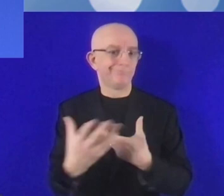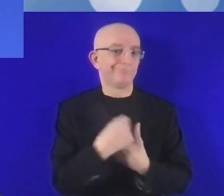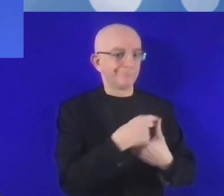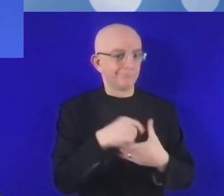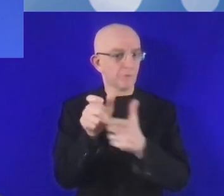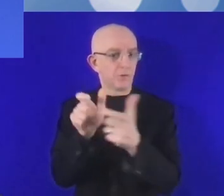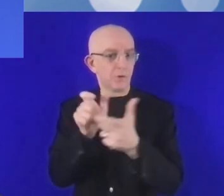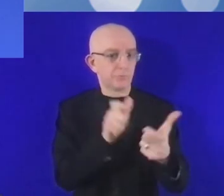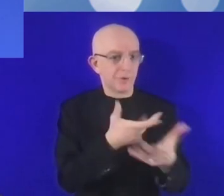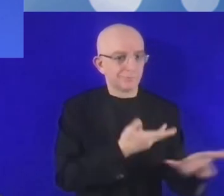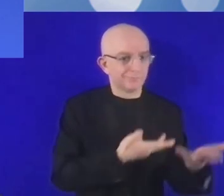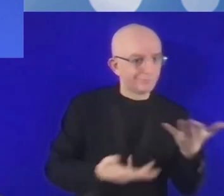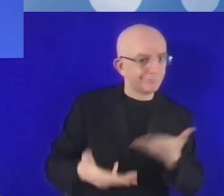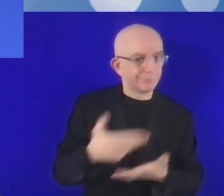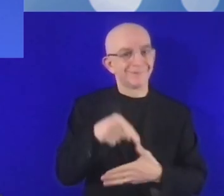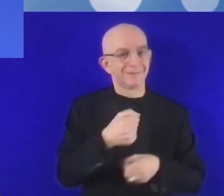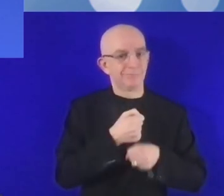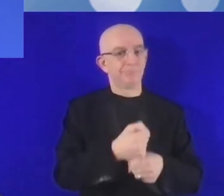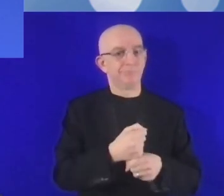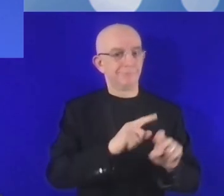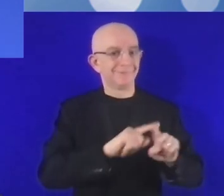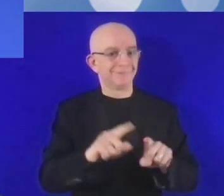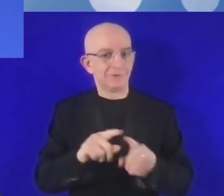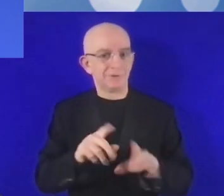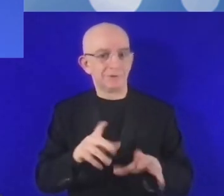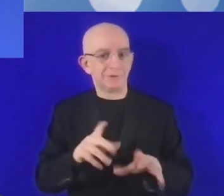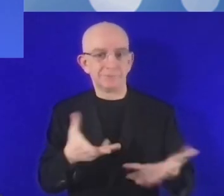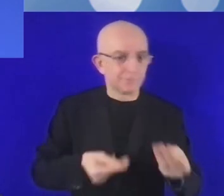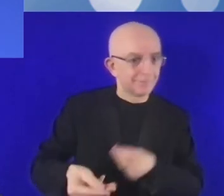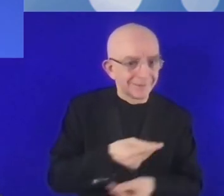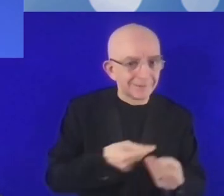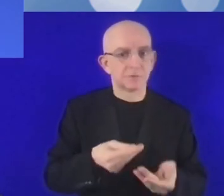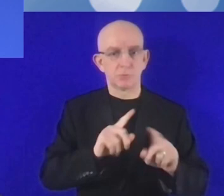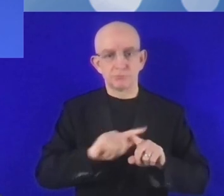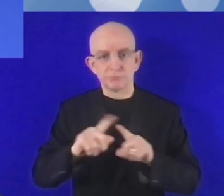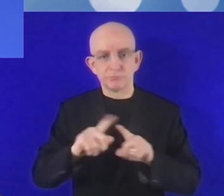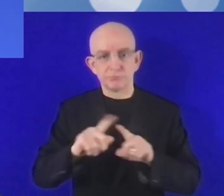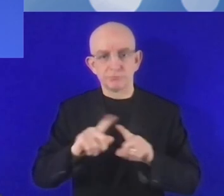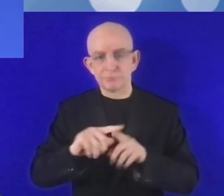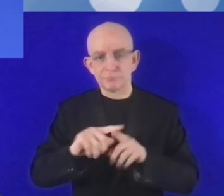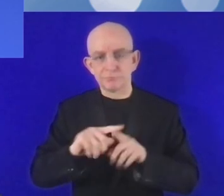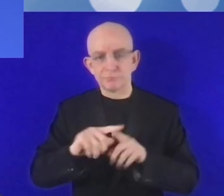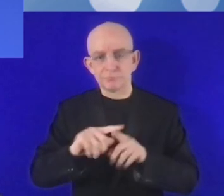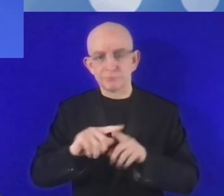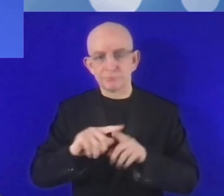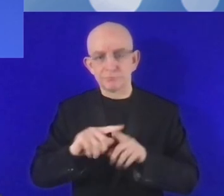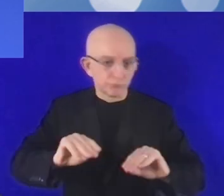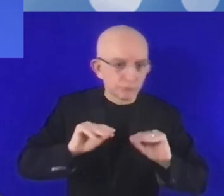平等的基础上，能够共同的交流、共同的创造新的模